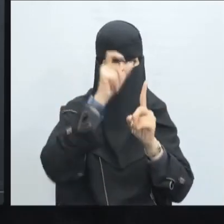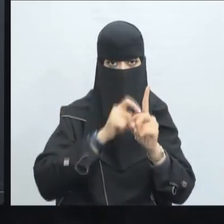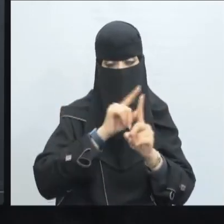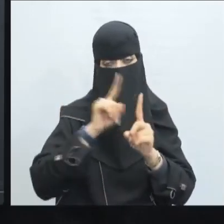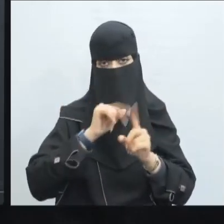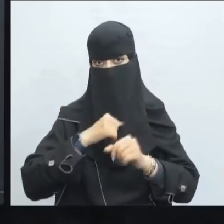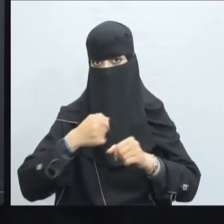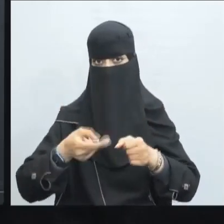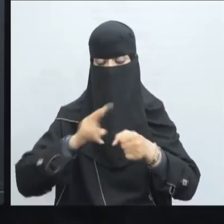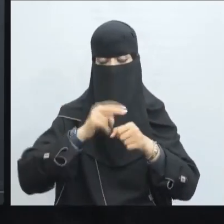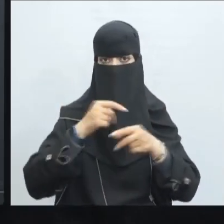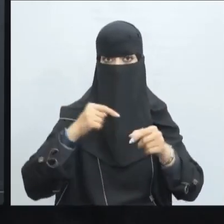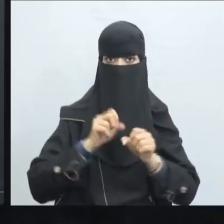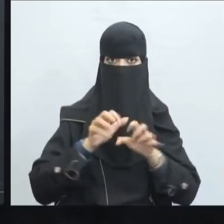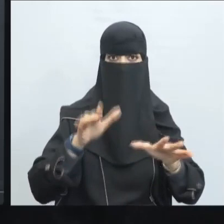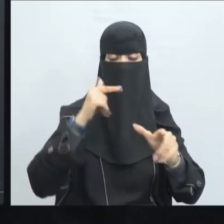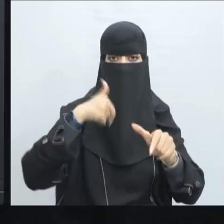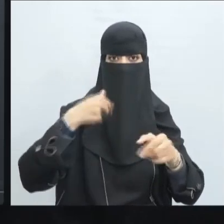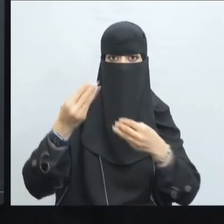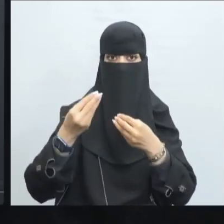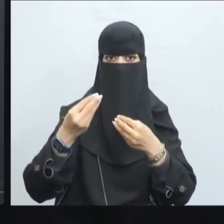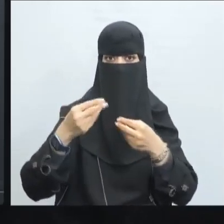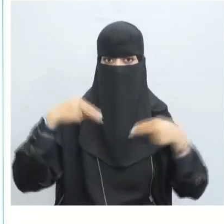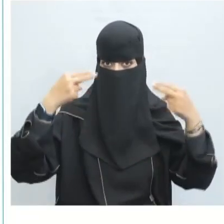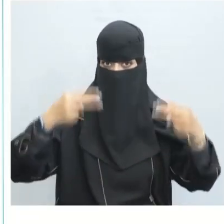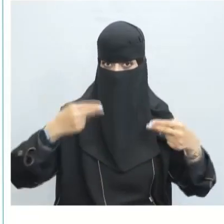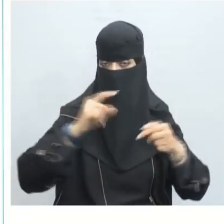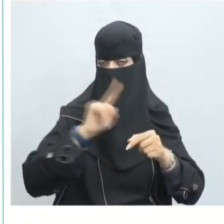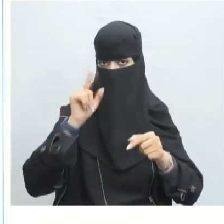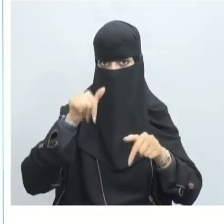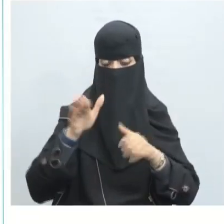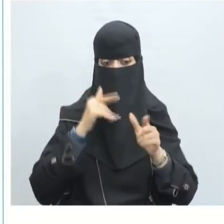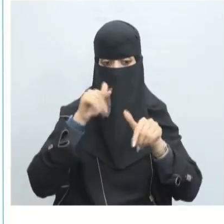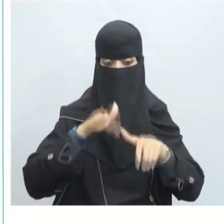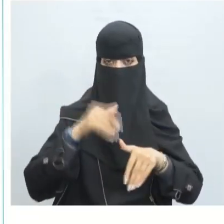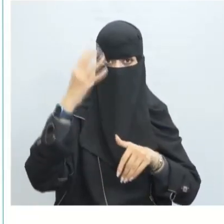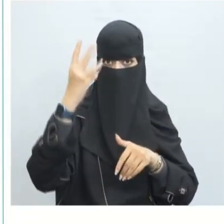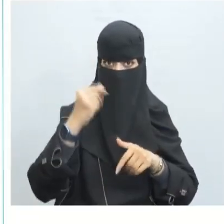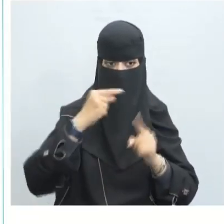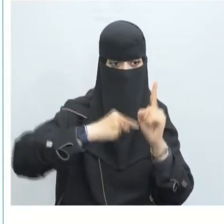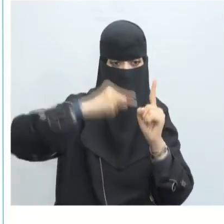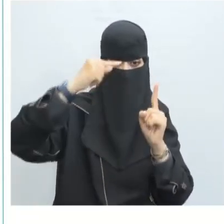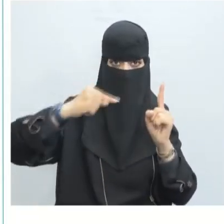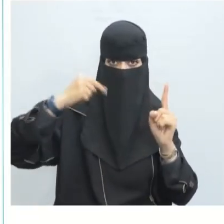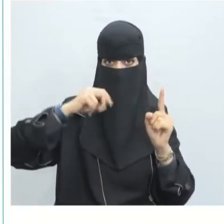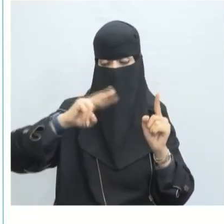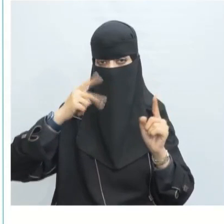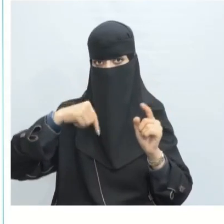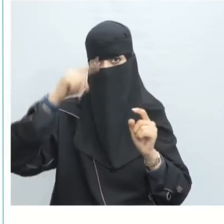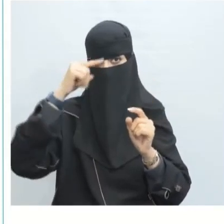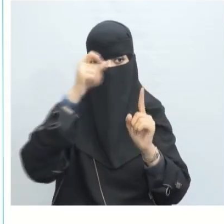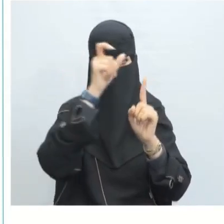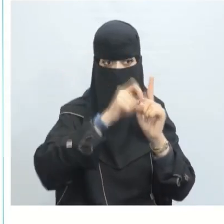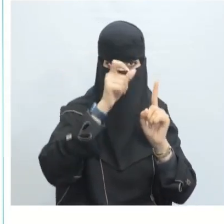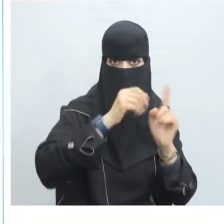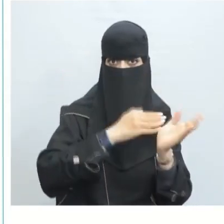يبدا من حيث اطلاق الفعاليه ام لا كذلك ذكرنا هنالك عدد من المقاييس اخرى ذكرنا عدد